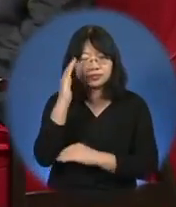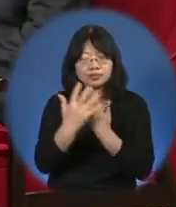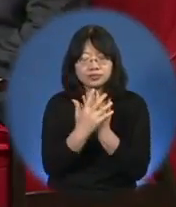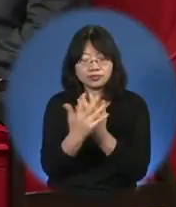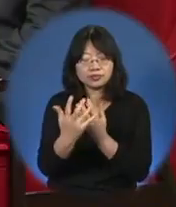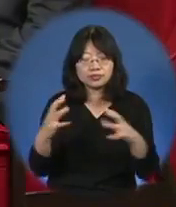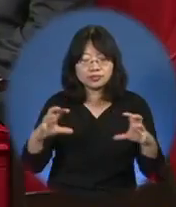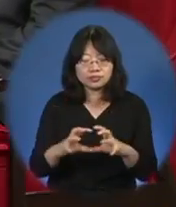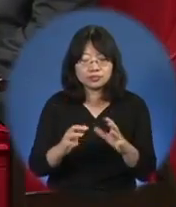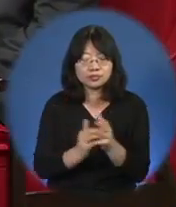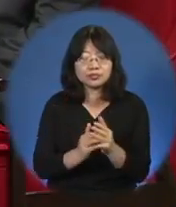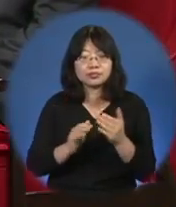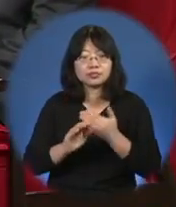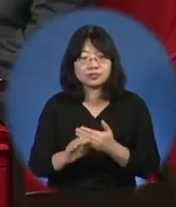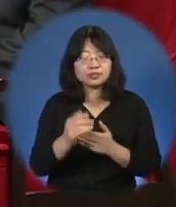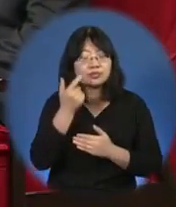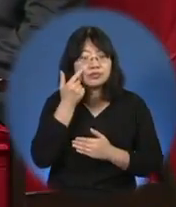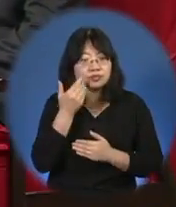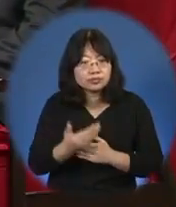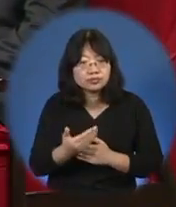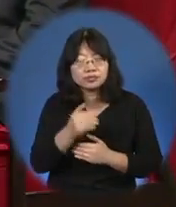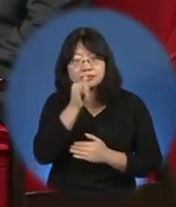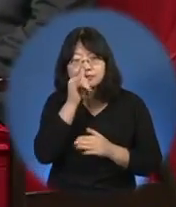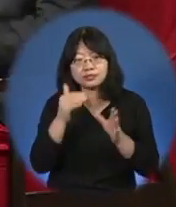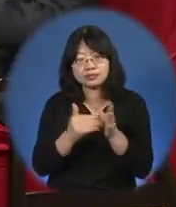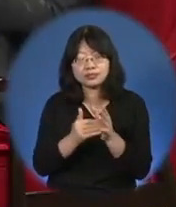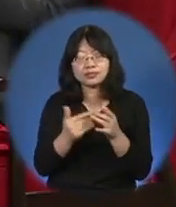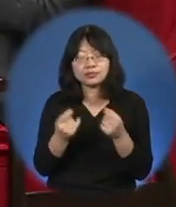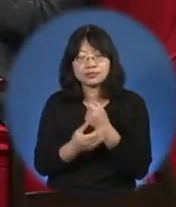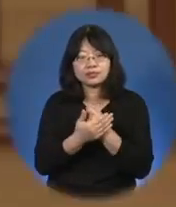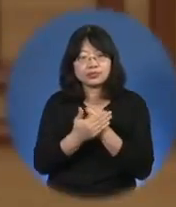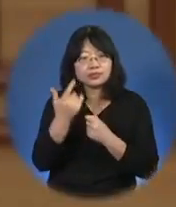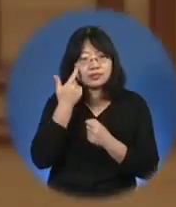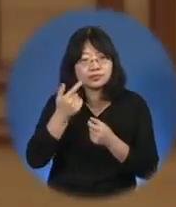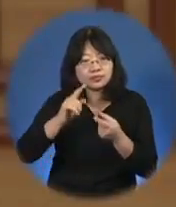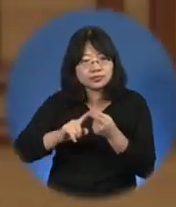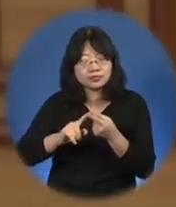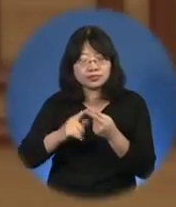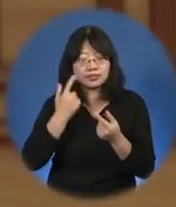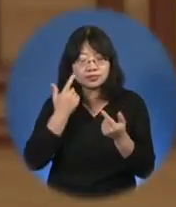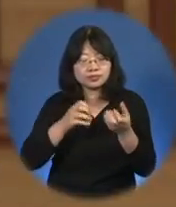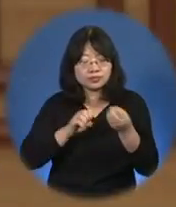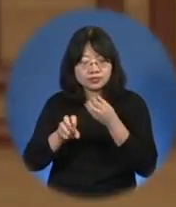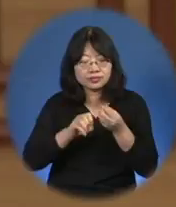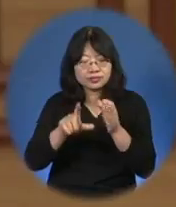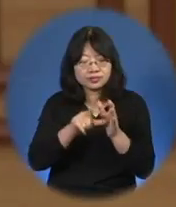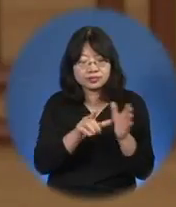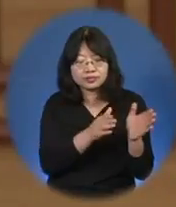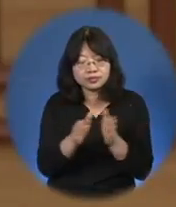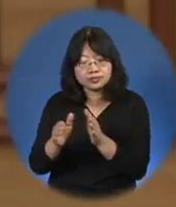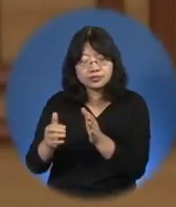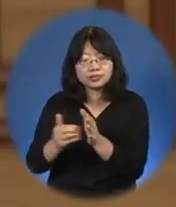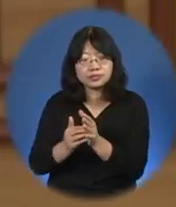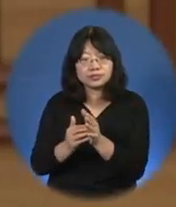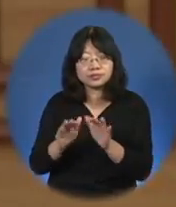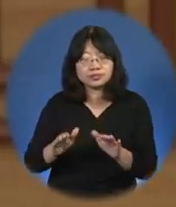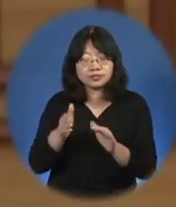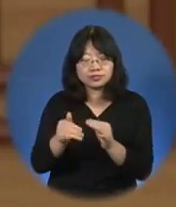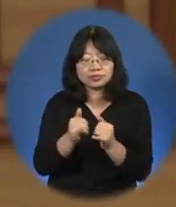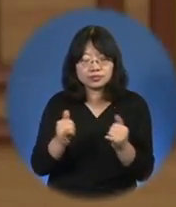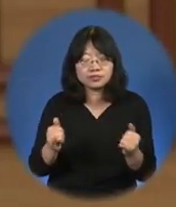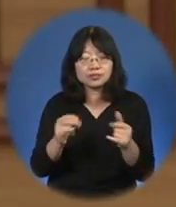전체 모여서 질문을 합니다. 그래서 그 질문에 대한 질의응답 시간을 갖고요. 또 이제